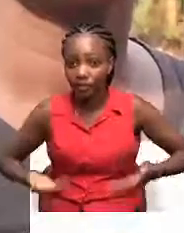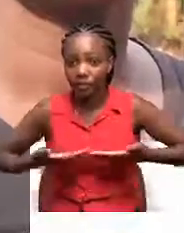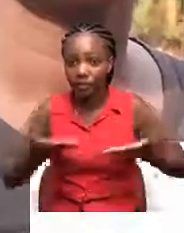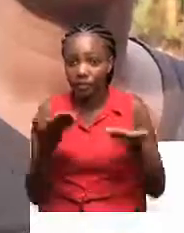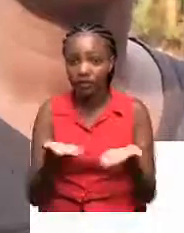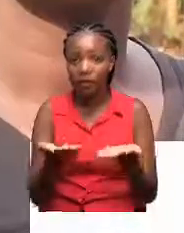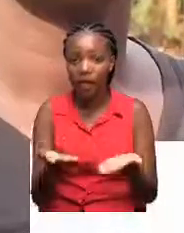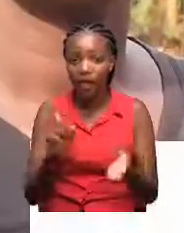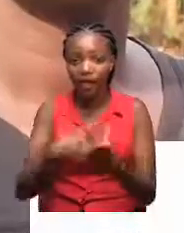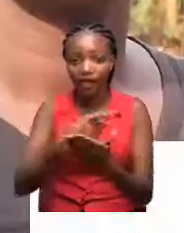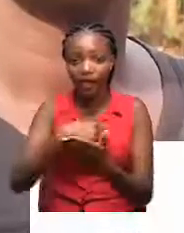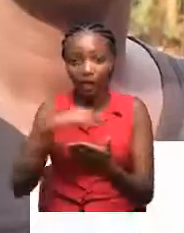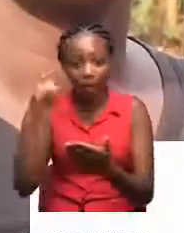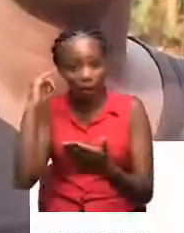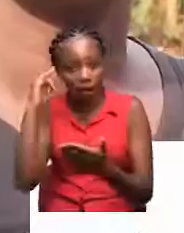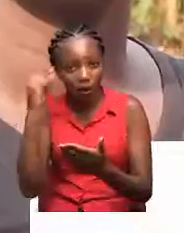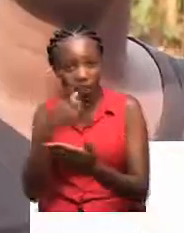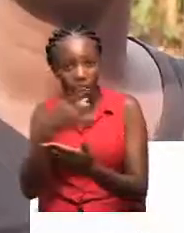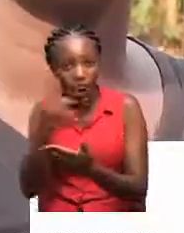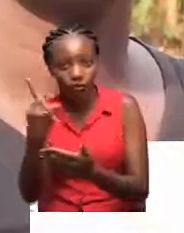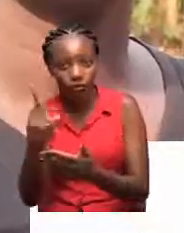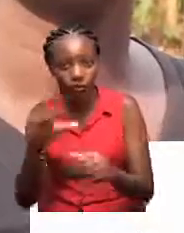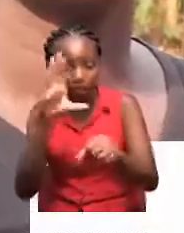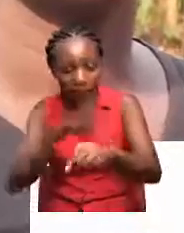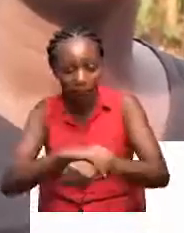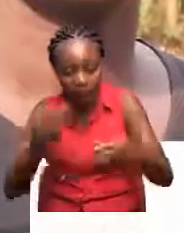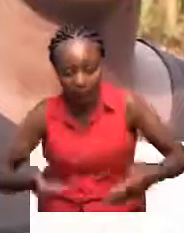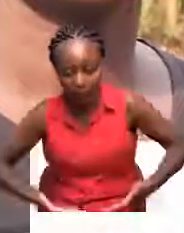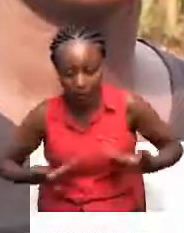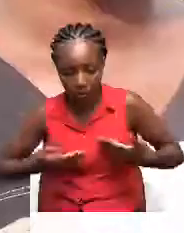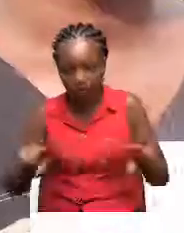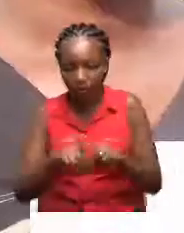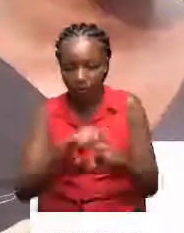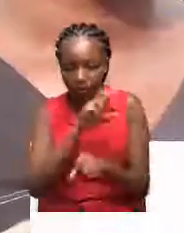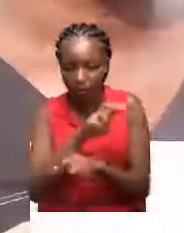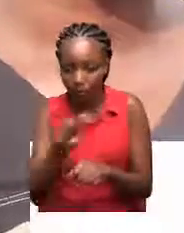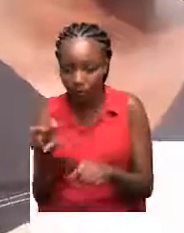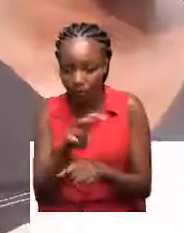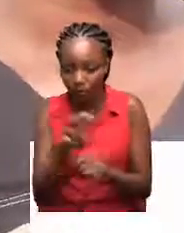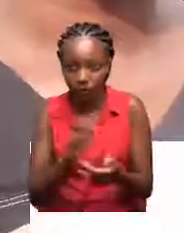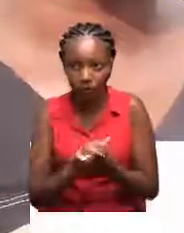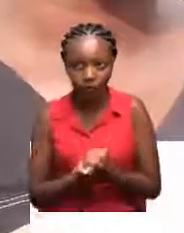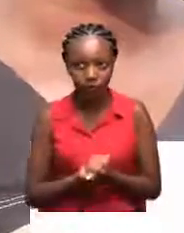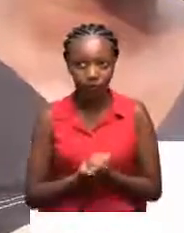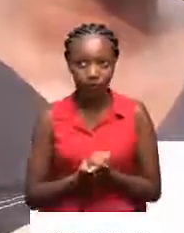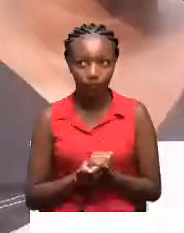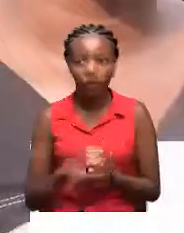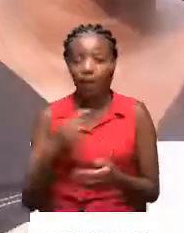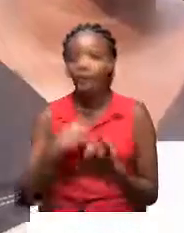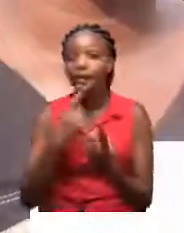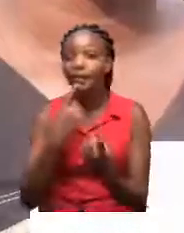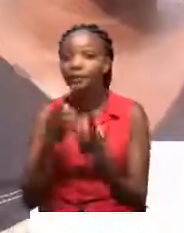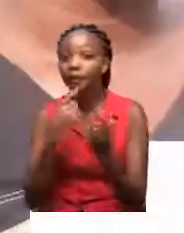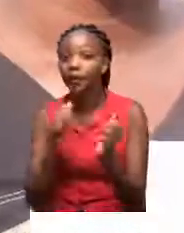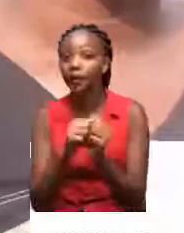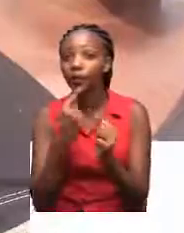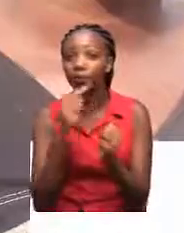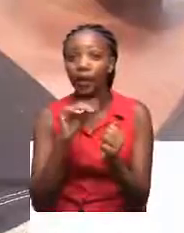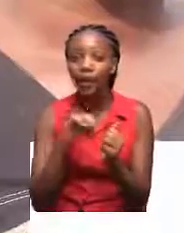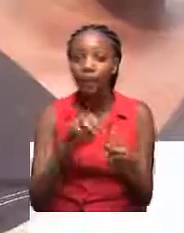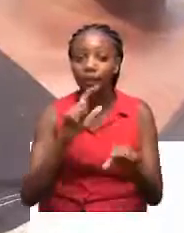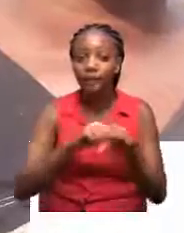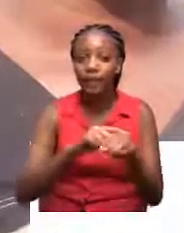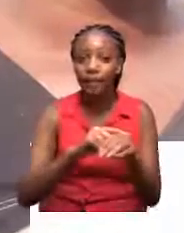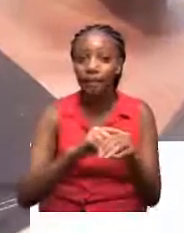Ndiyo tukapigiwa simu tuende tuhakikishe kama ni yeye ama siyo yeye. Tano nilizungumza na yeye saa 4